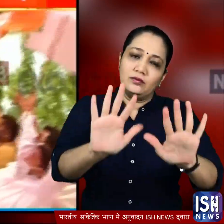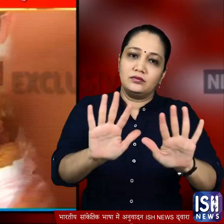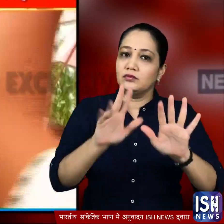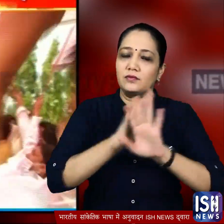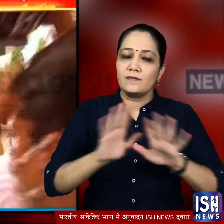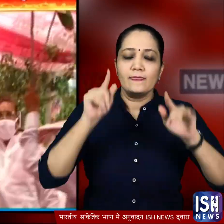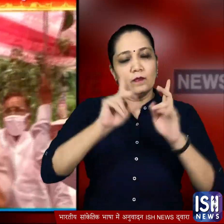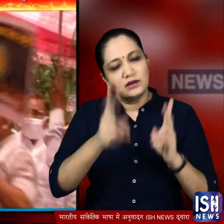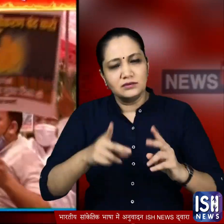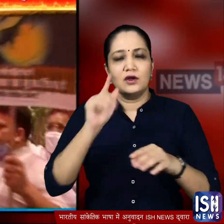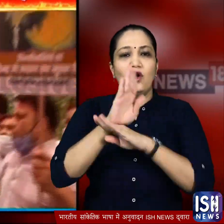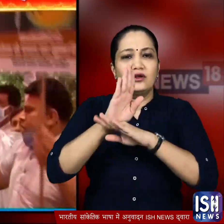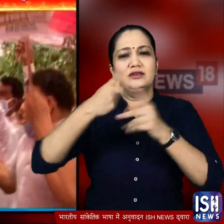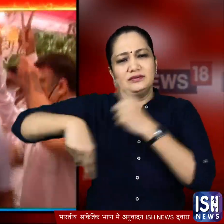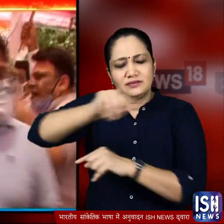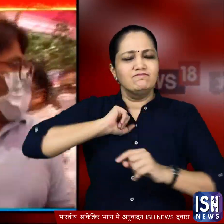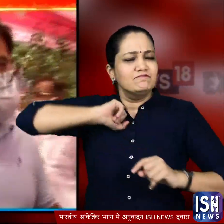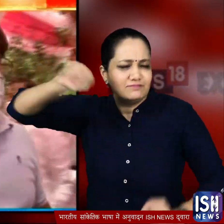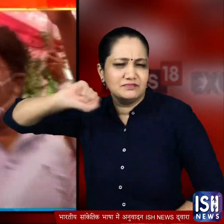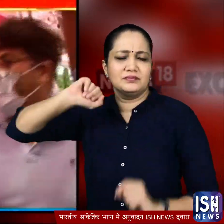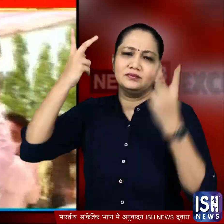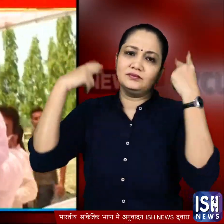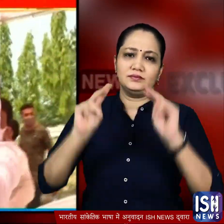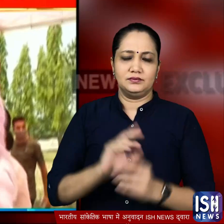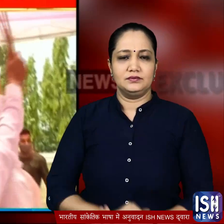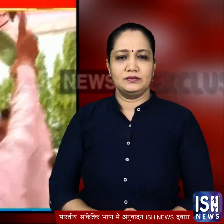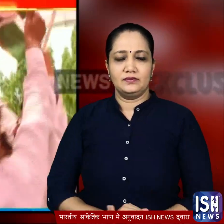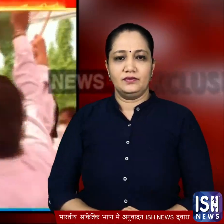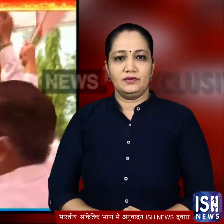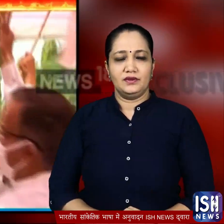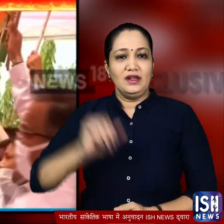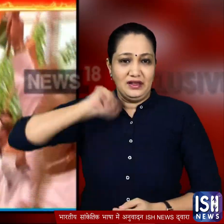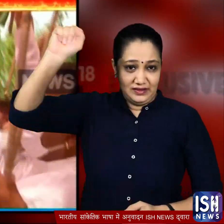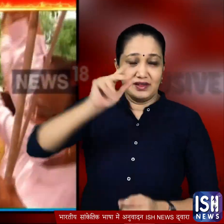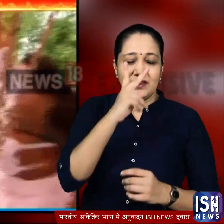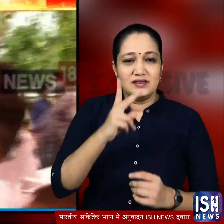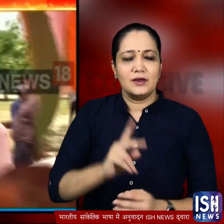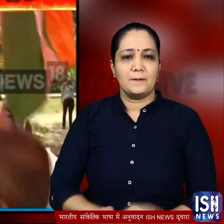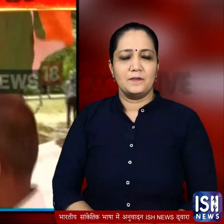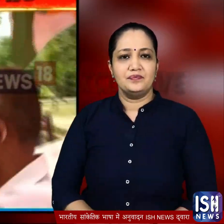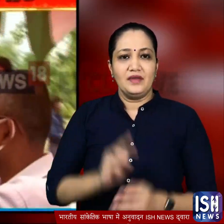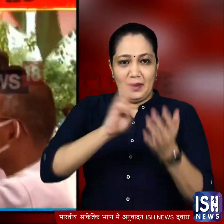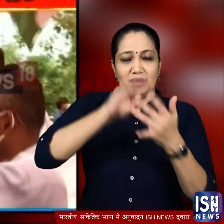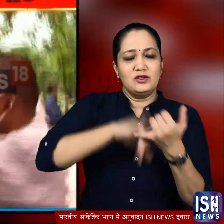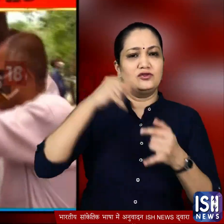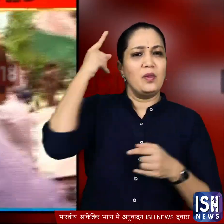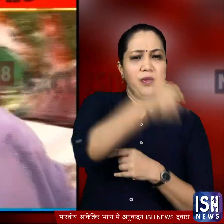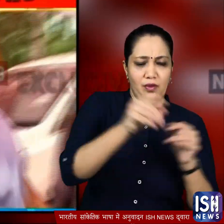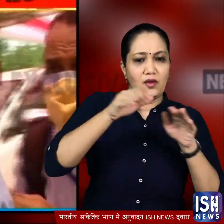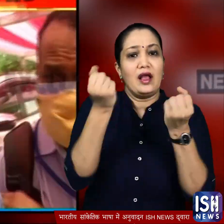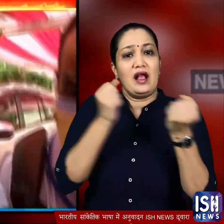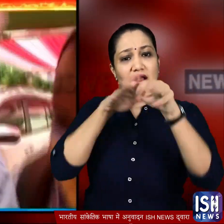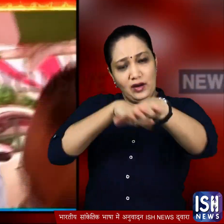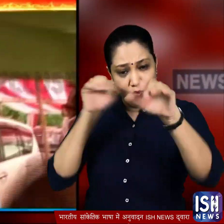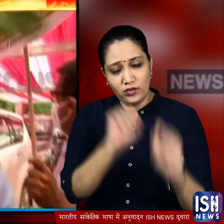ने रोक लिया। वहीं रुककर कांग्रेस कार्यकर्ताओं ने नारेबाजी शुरू कर दी। देखिए किस तरह से प्रोटेस्ट कर रहे हैं। ये जो कार है मनीष सिसोदिया के काफिले